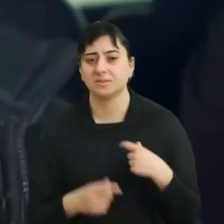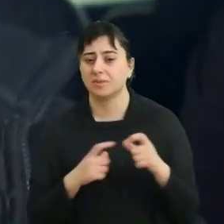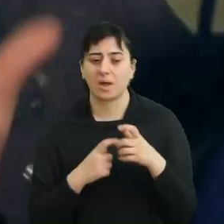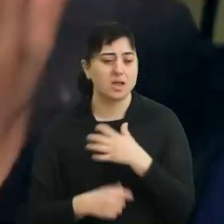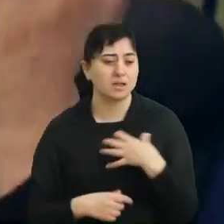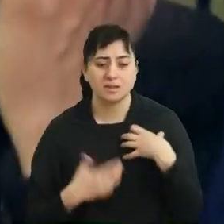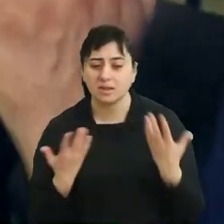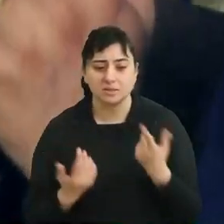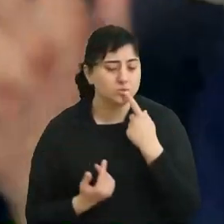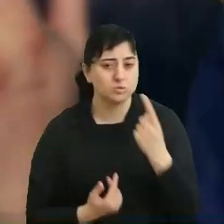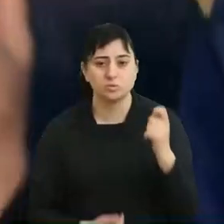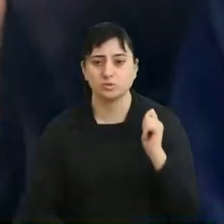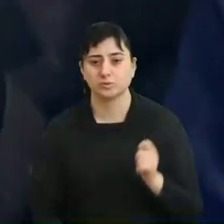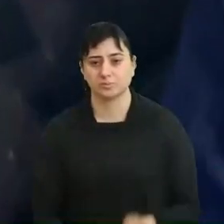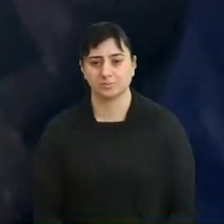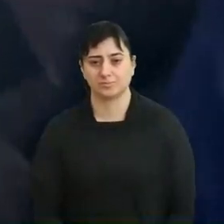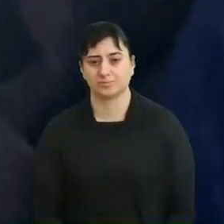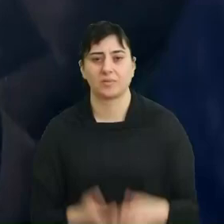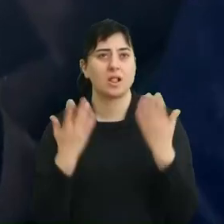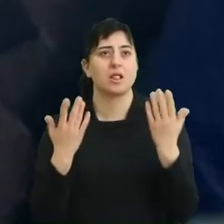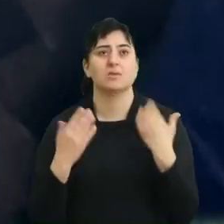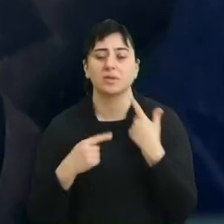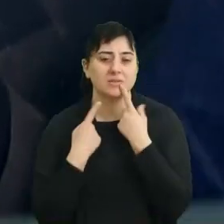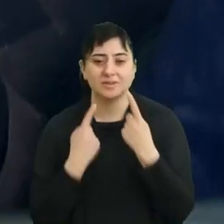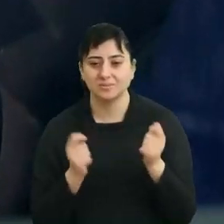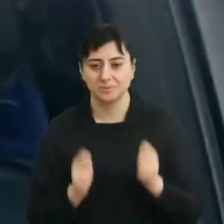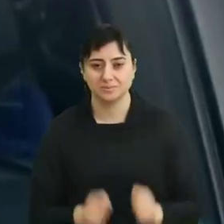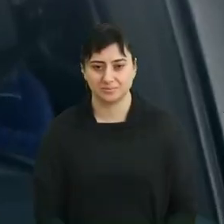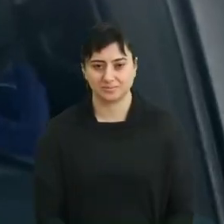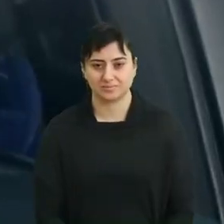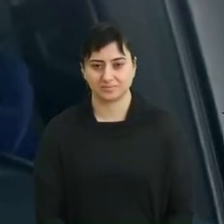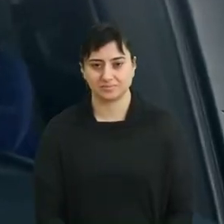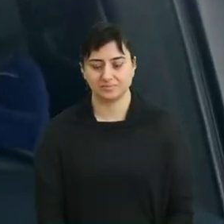Ben Serpil anneme nasıl söyleyeceğim? Allah'ım ben nasıl söyleyeceğim?